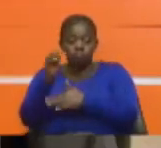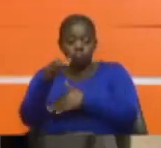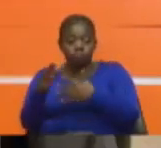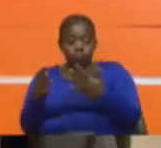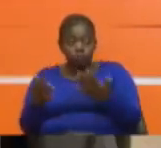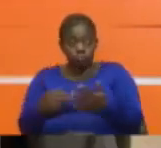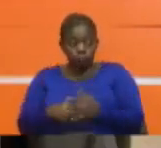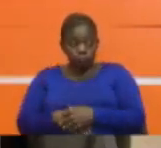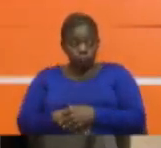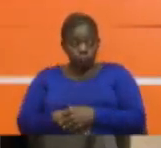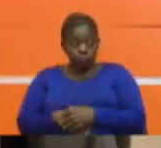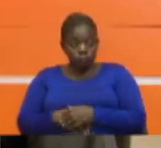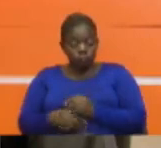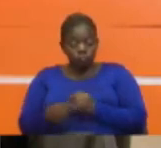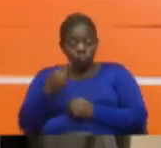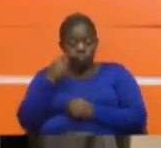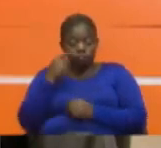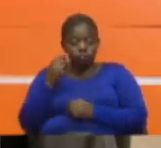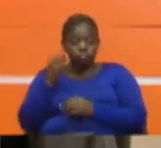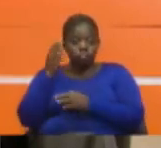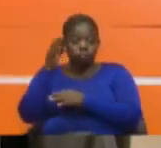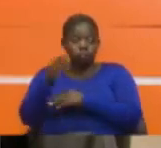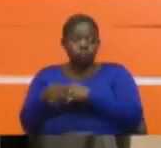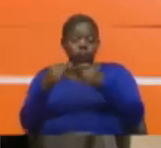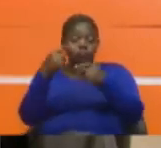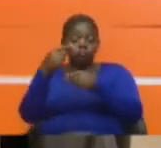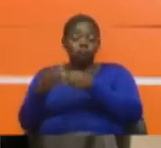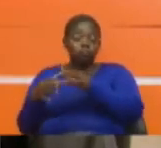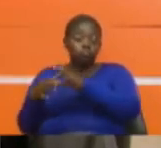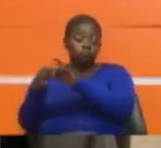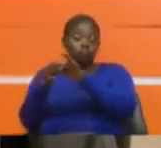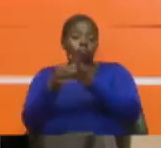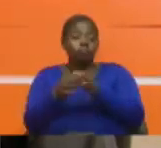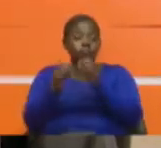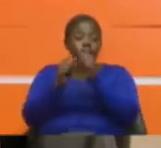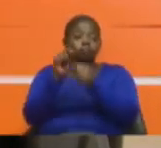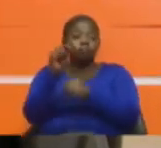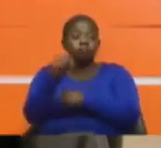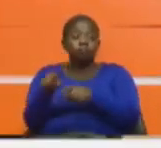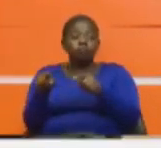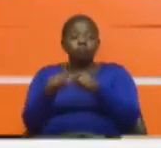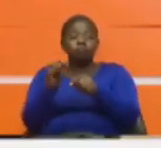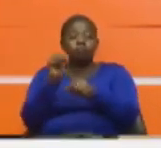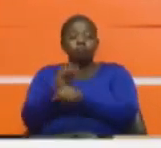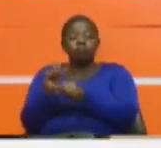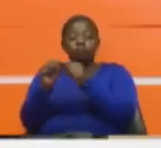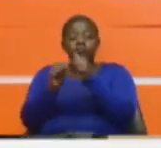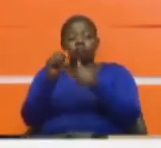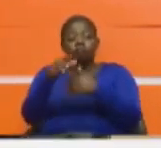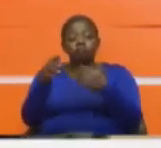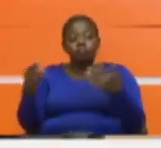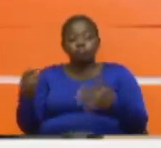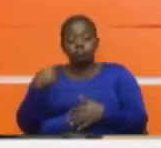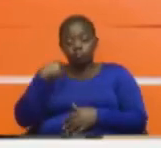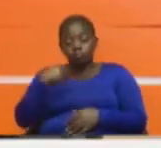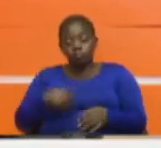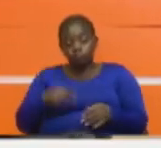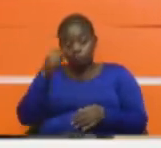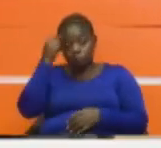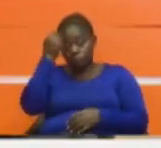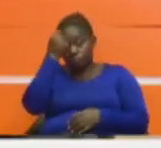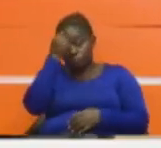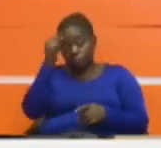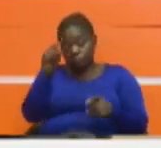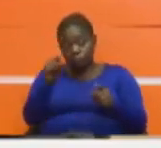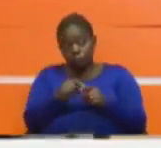We look forward to continue to cooperate with you and work with you the Chinese government and the